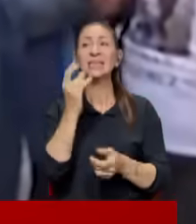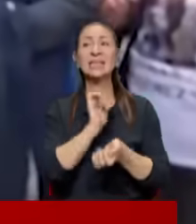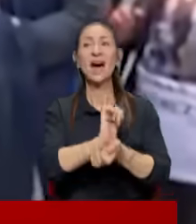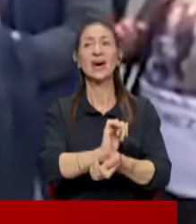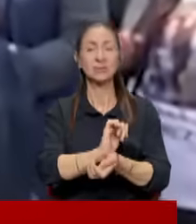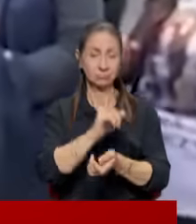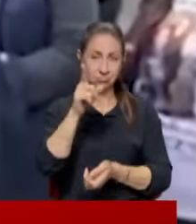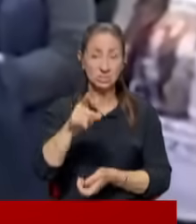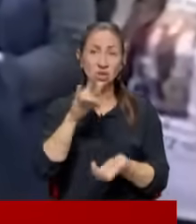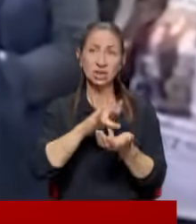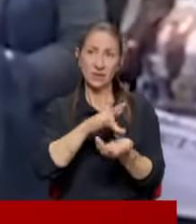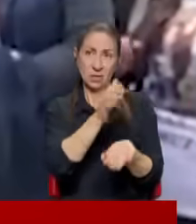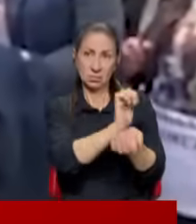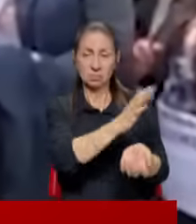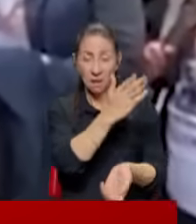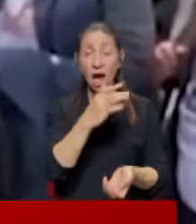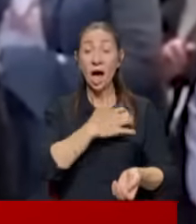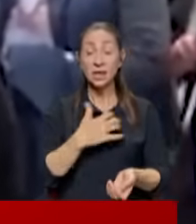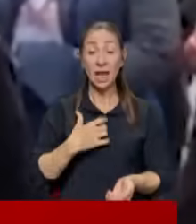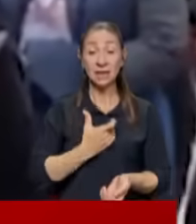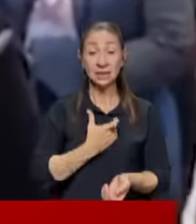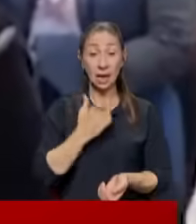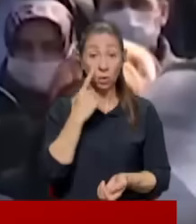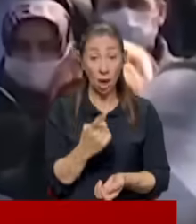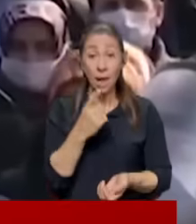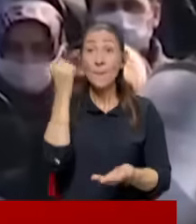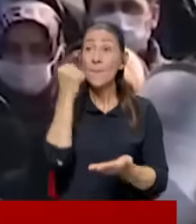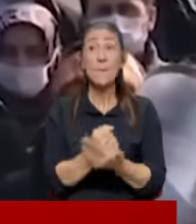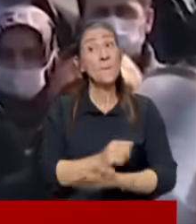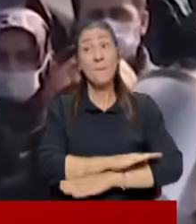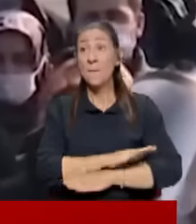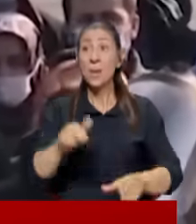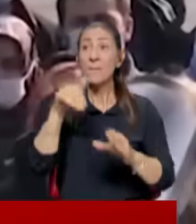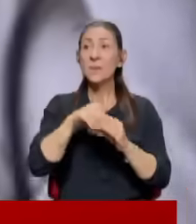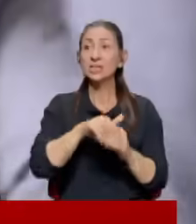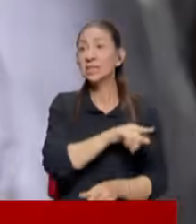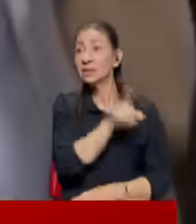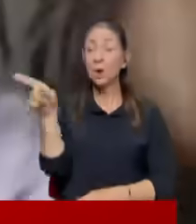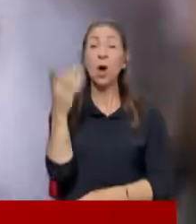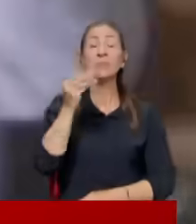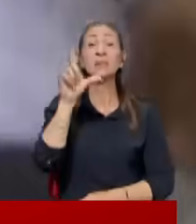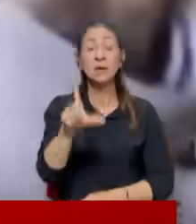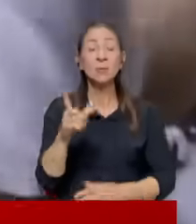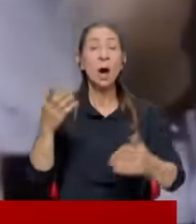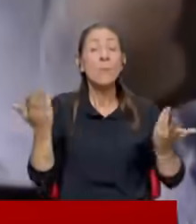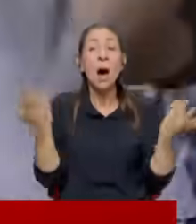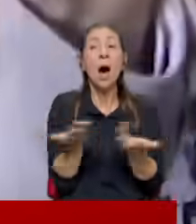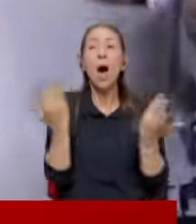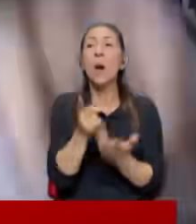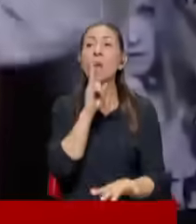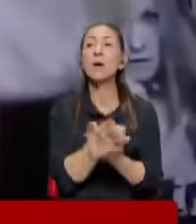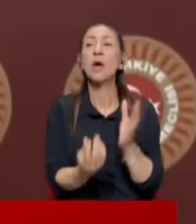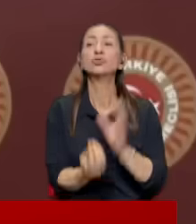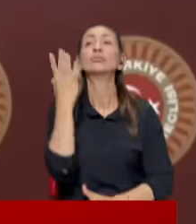tutuklu, cezaevinde. Anayasaya göre mazbatasıyla birlikte mecliste yerini alması gerekiyordu ama hala o